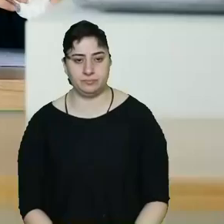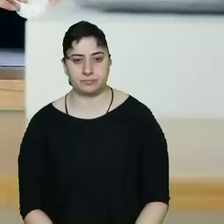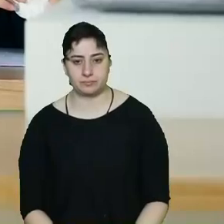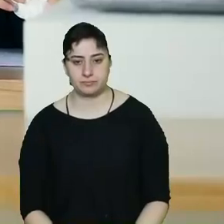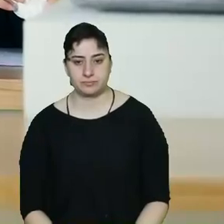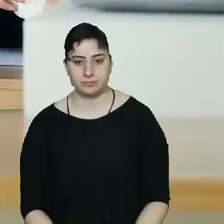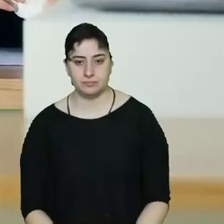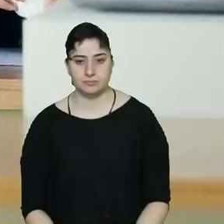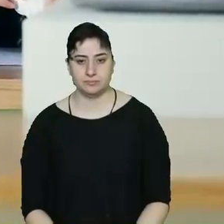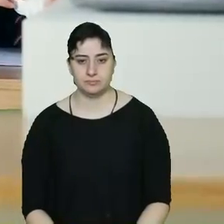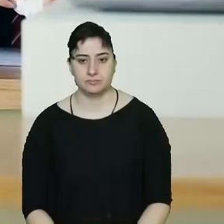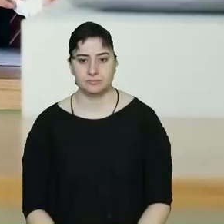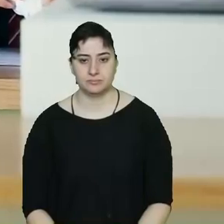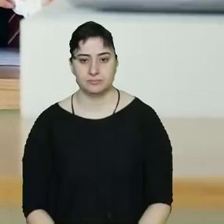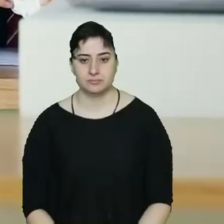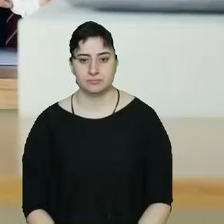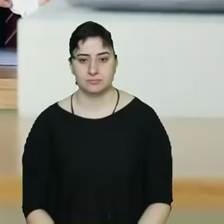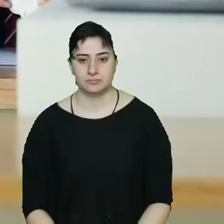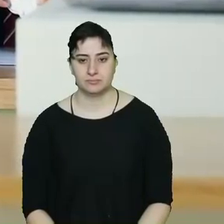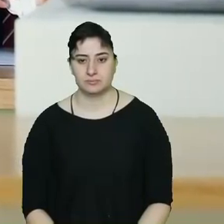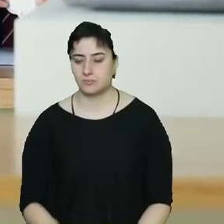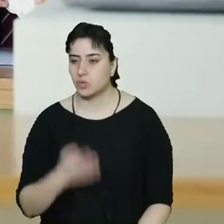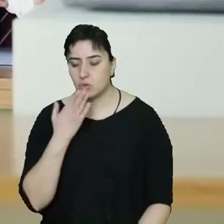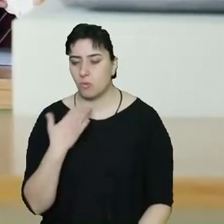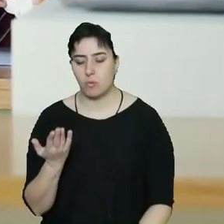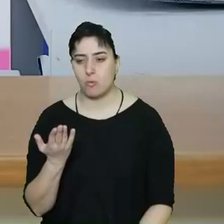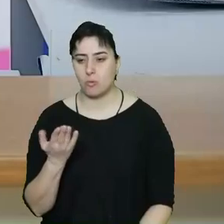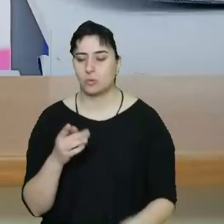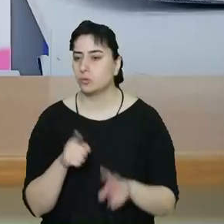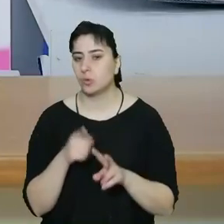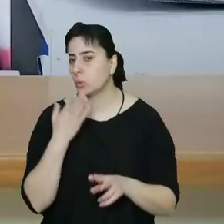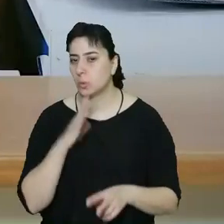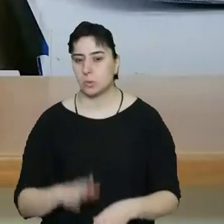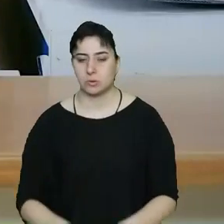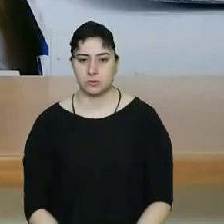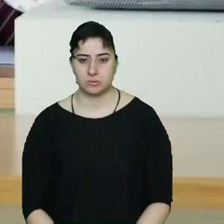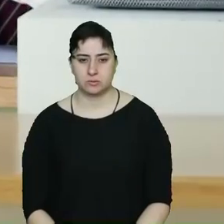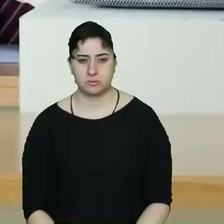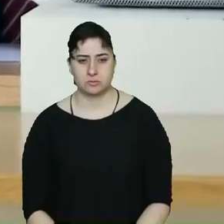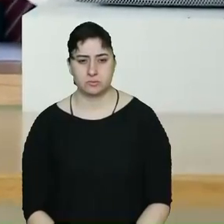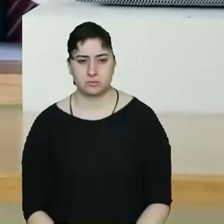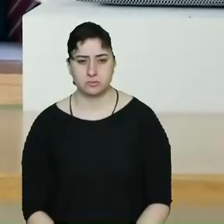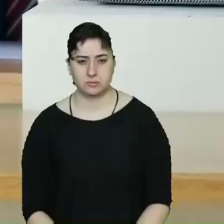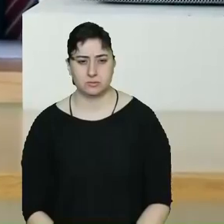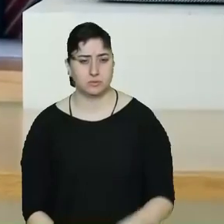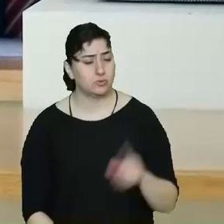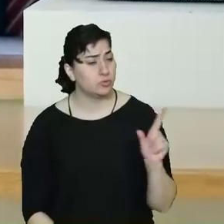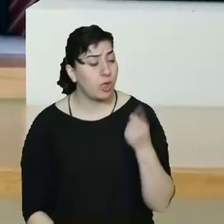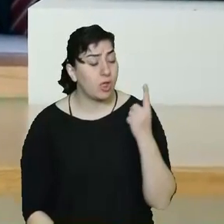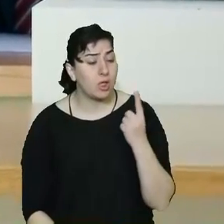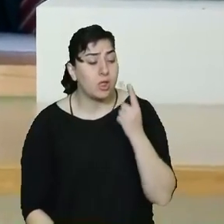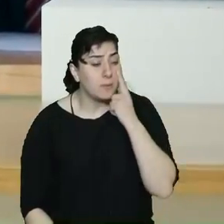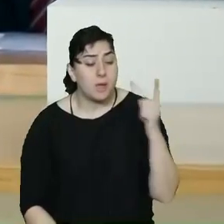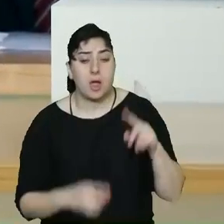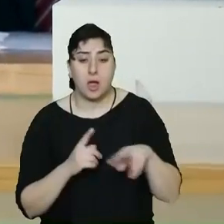şöyle bir bakıp tekrar Nurhan'a döndü. Yo, yok Nurhancığım. Hayret! İlk